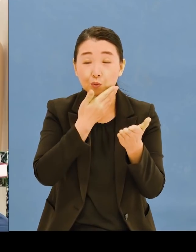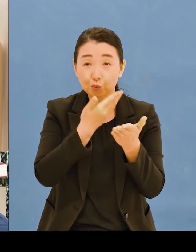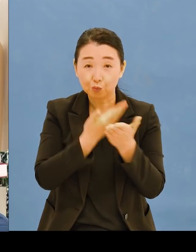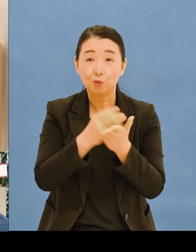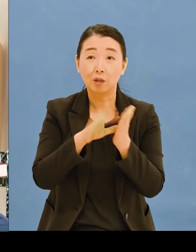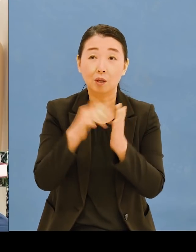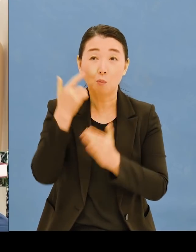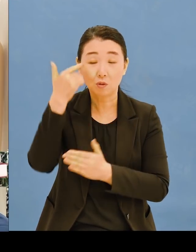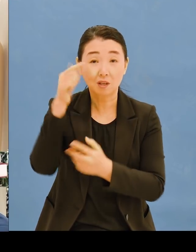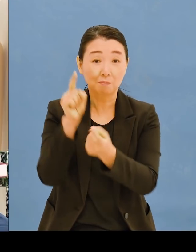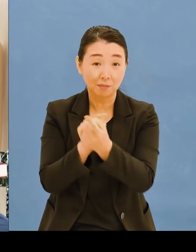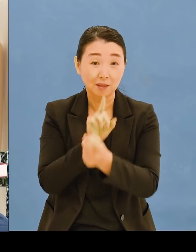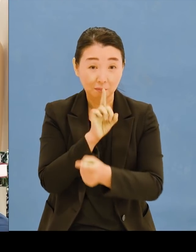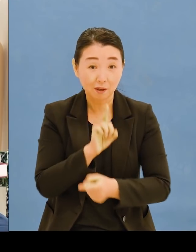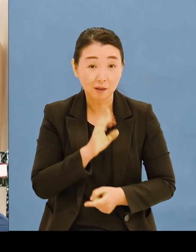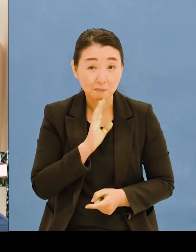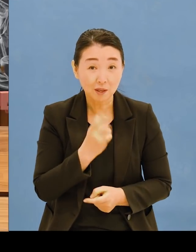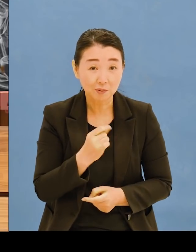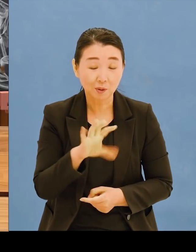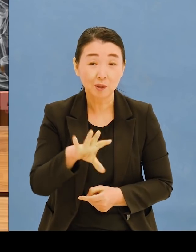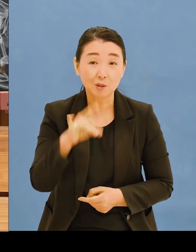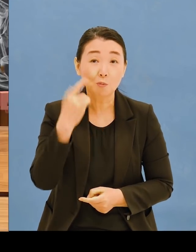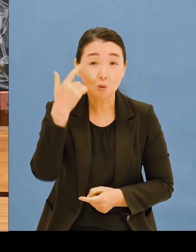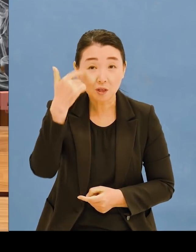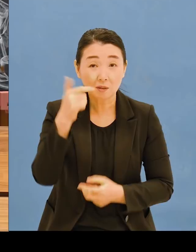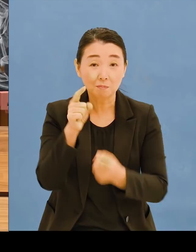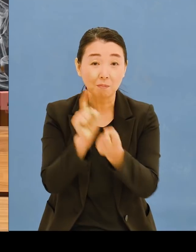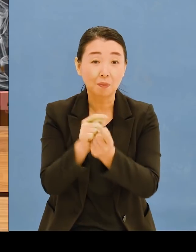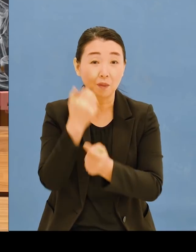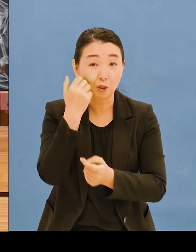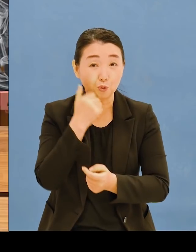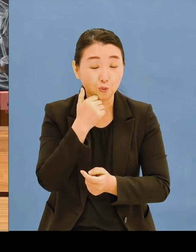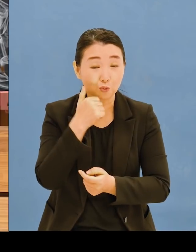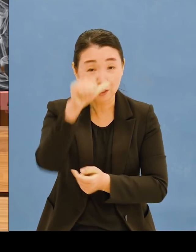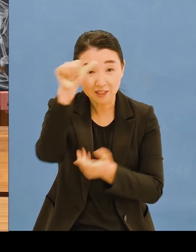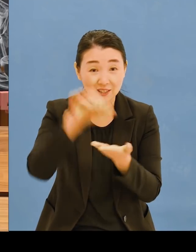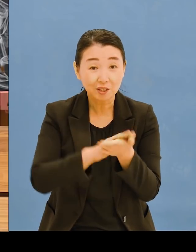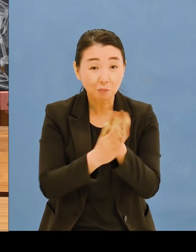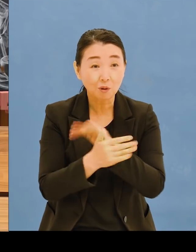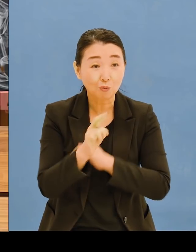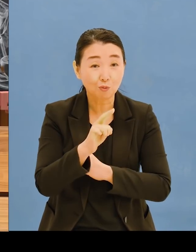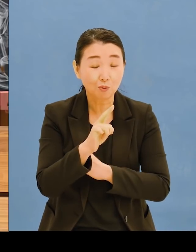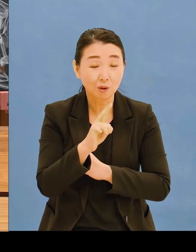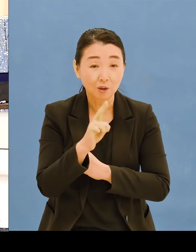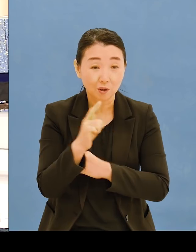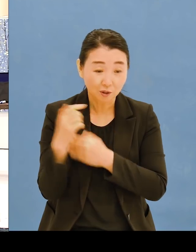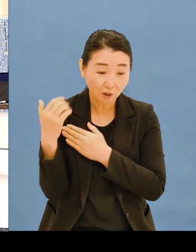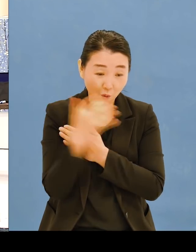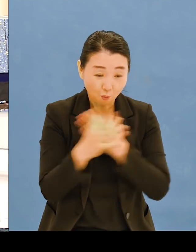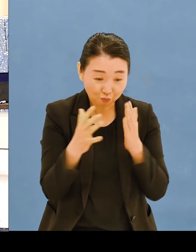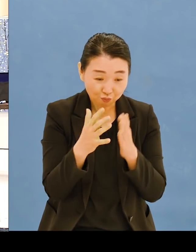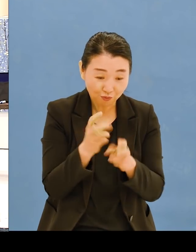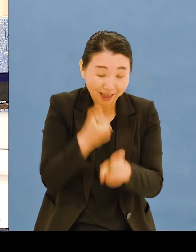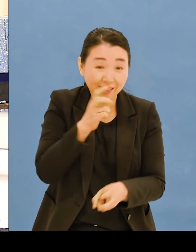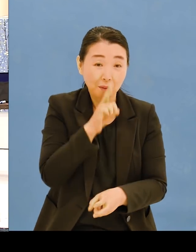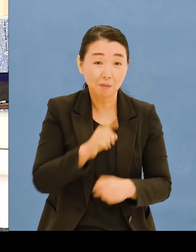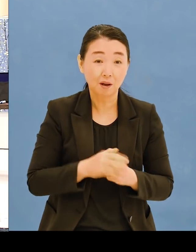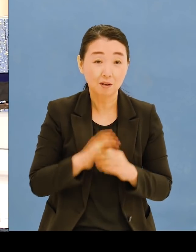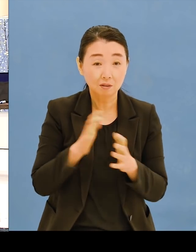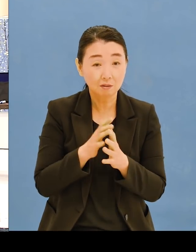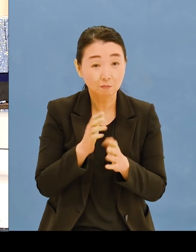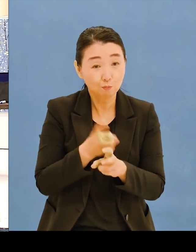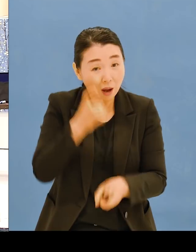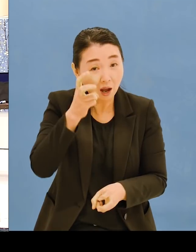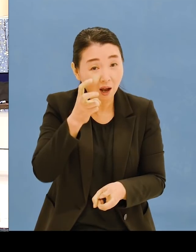만났다고 그래요. 멘토가 되는 목사님들. 네. 처음 어떤 목사님을 만나면서 좀 인생의 변화가 왔어요? 살도 빠지셨다면서요? 네. 네.